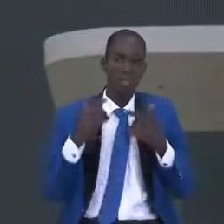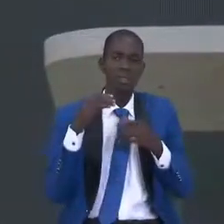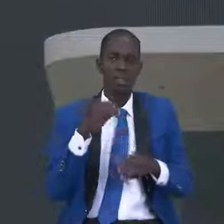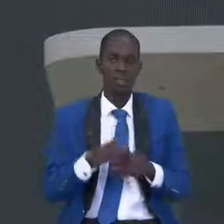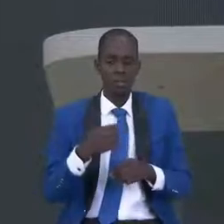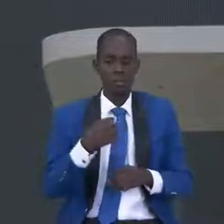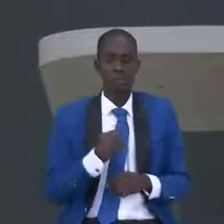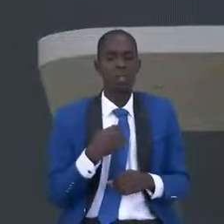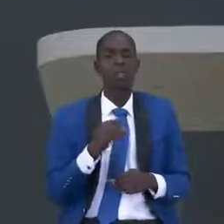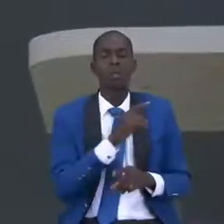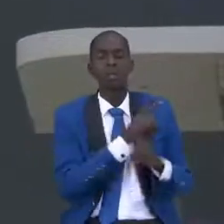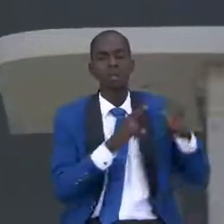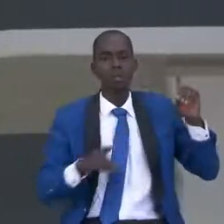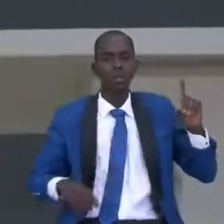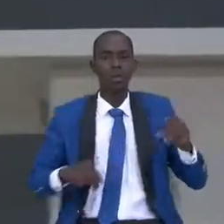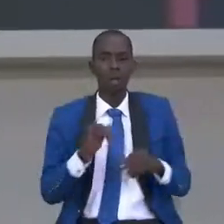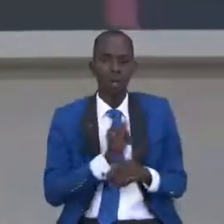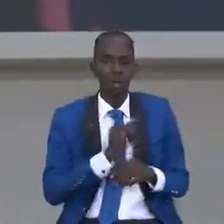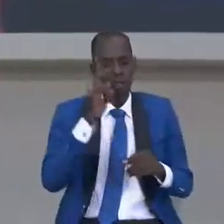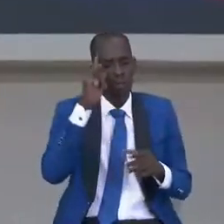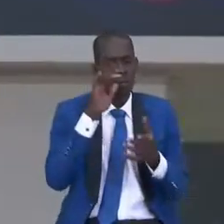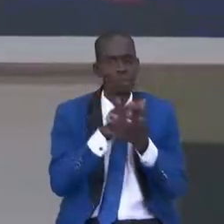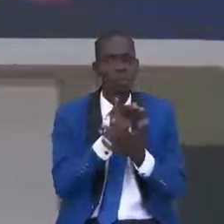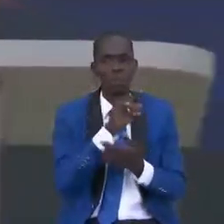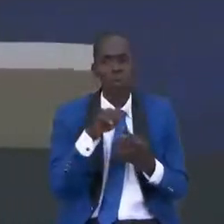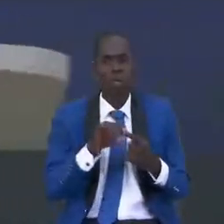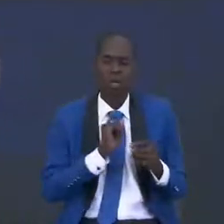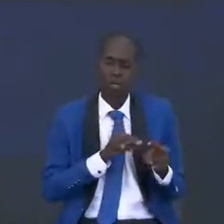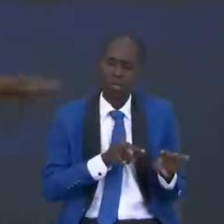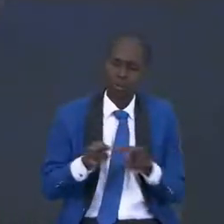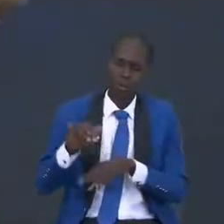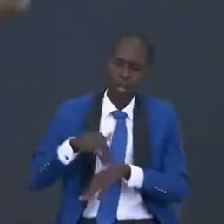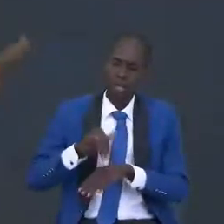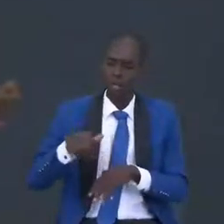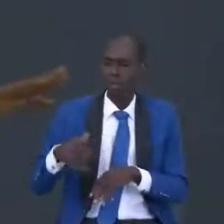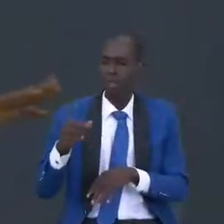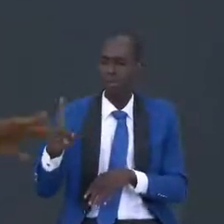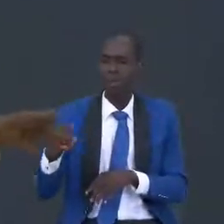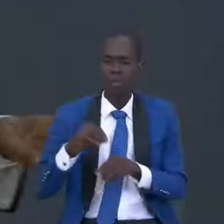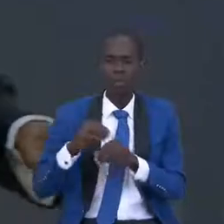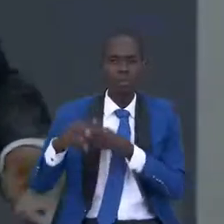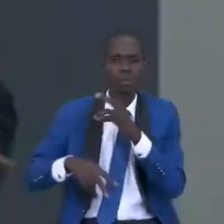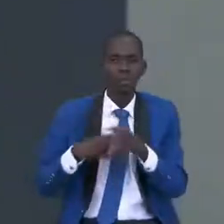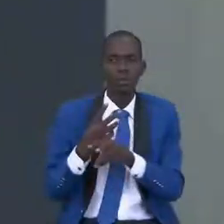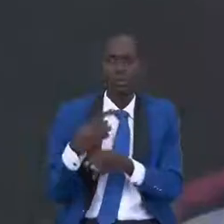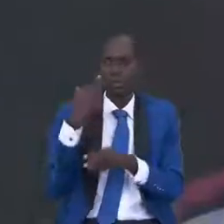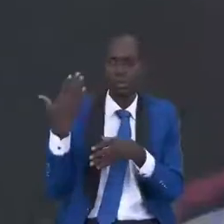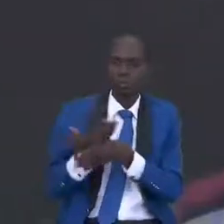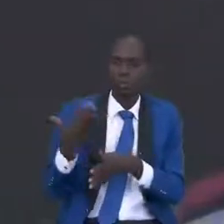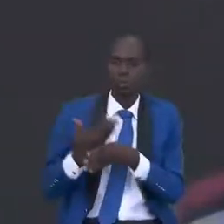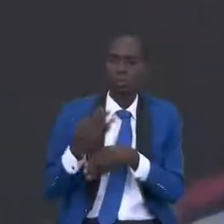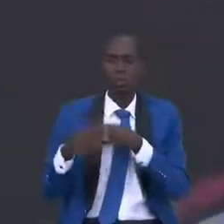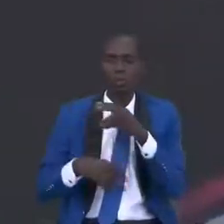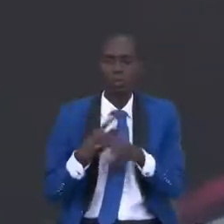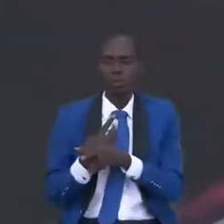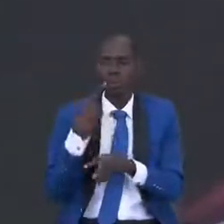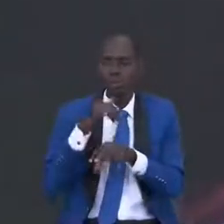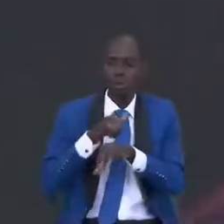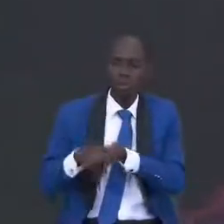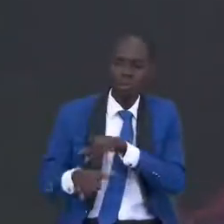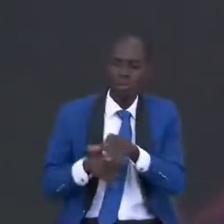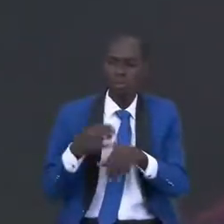je crois. Quand je considère tel haut dans le monde, qui dérange le monde, qui trompe tout le